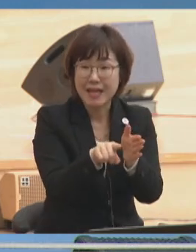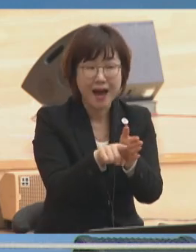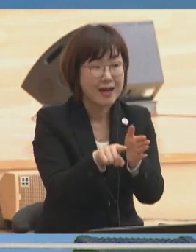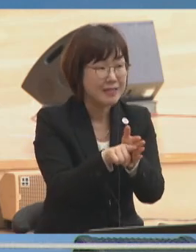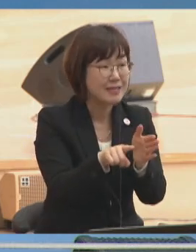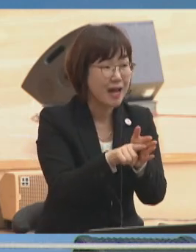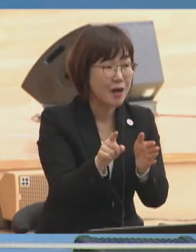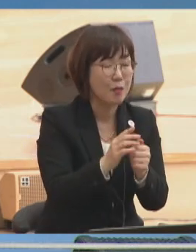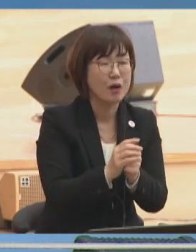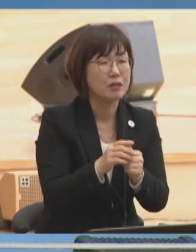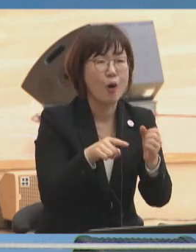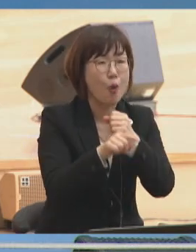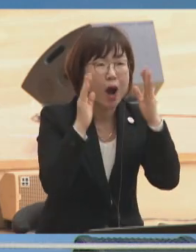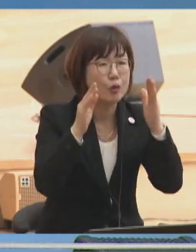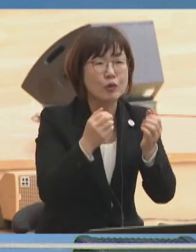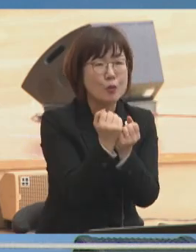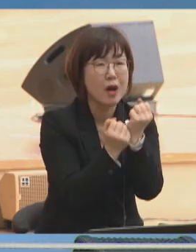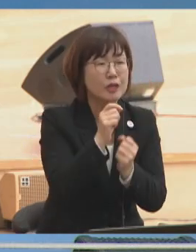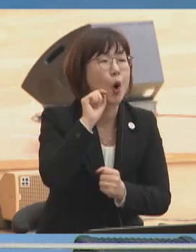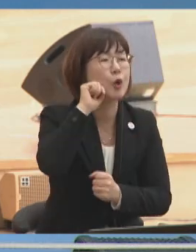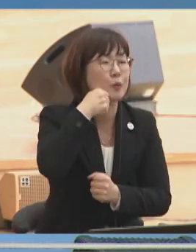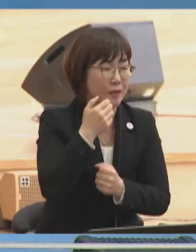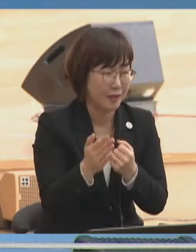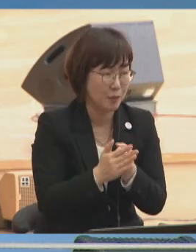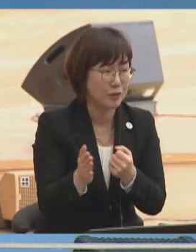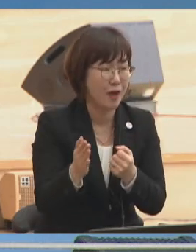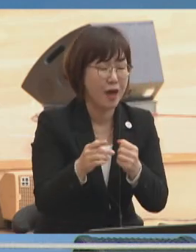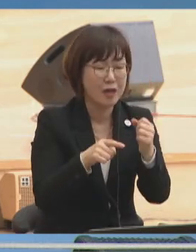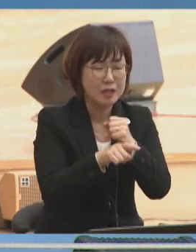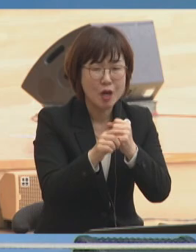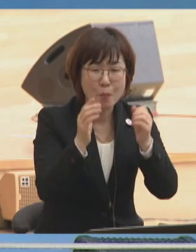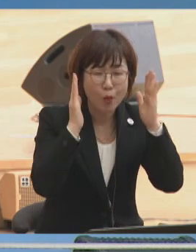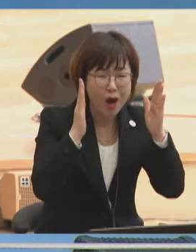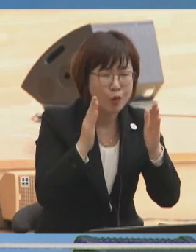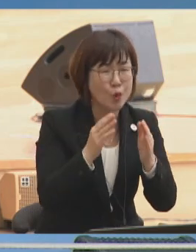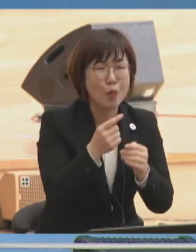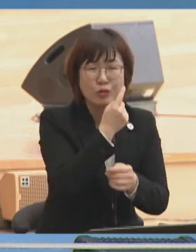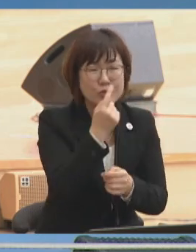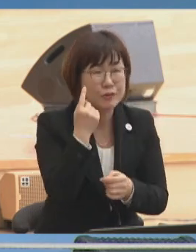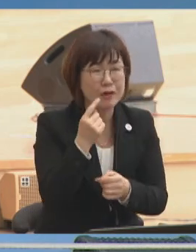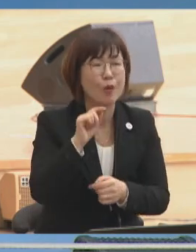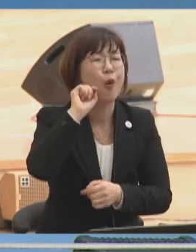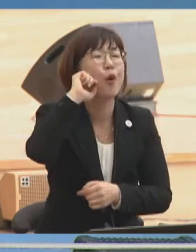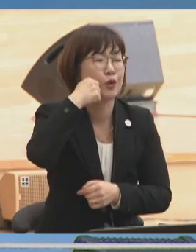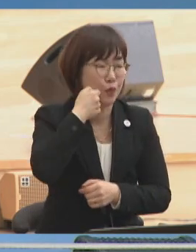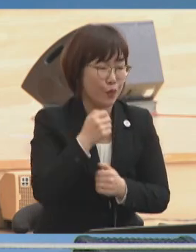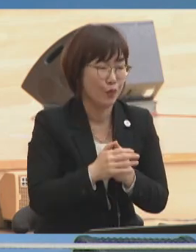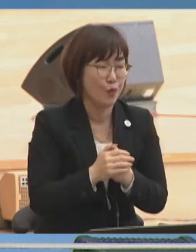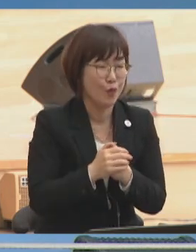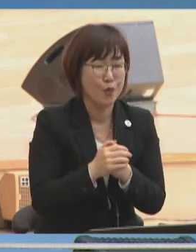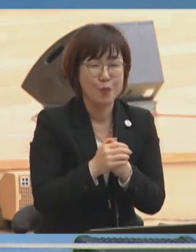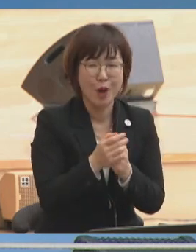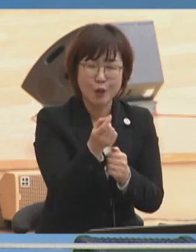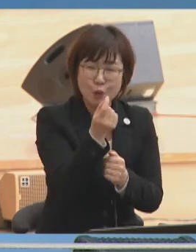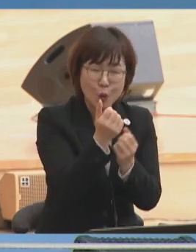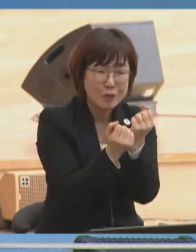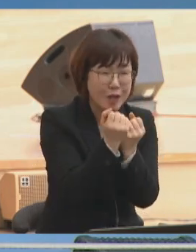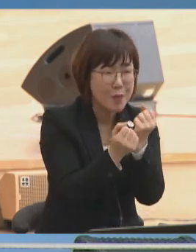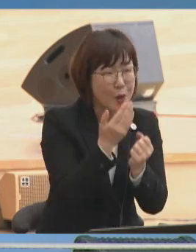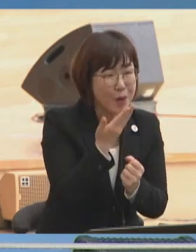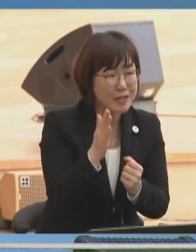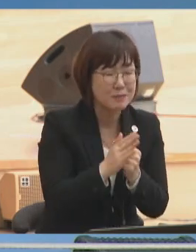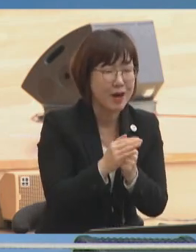초과학적인 사건이기 때문에 뭐랄까 과학적으로 증명이 불가능합니다. 설명은 좀 할 수 있지만